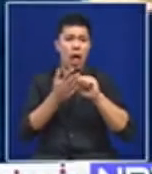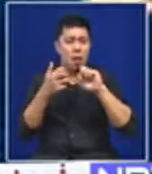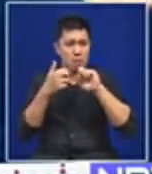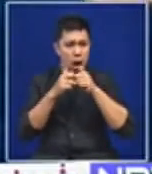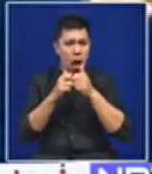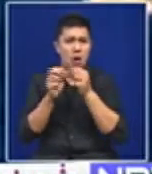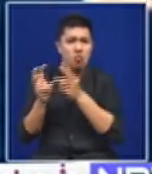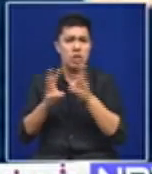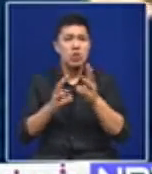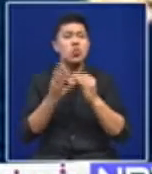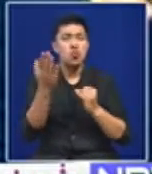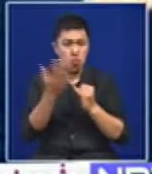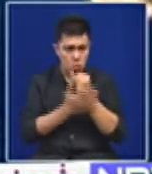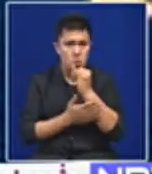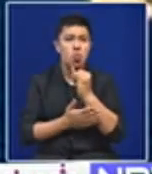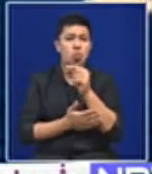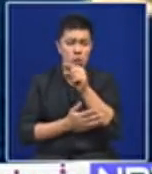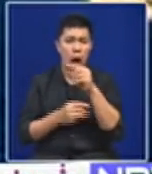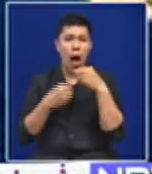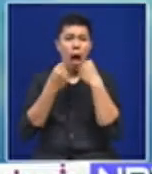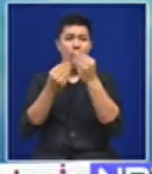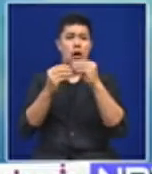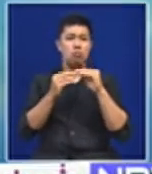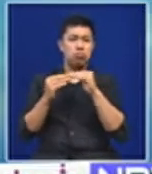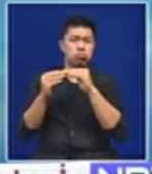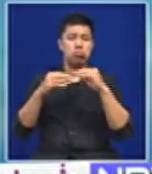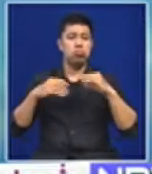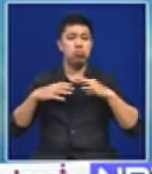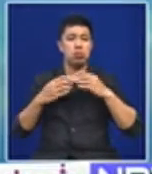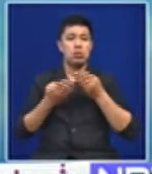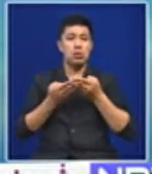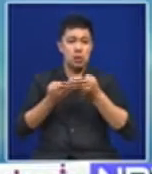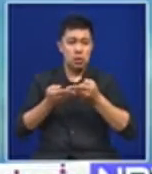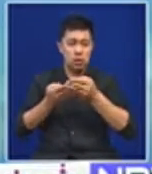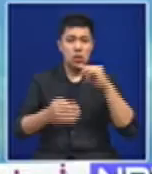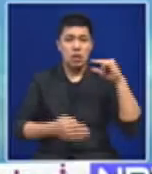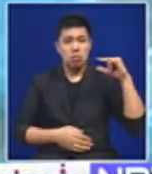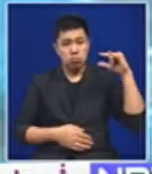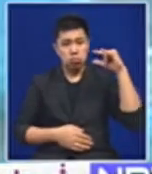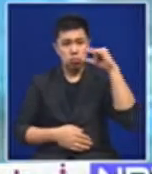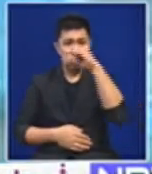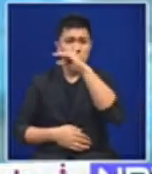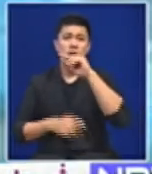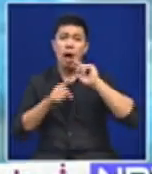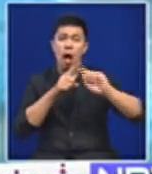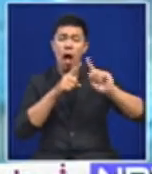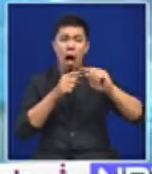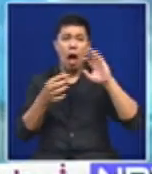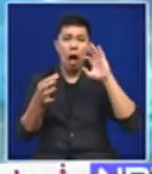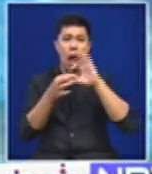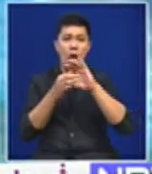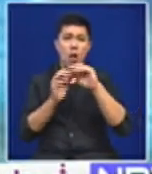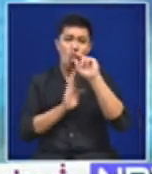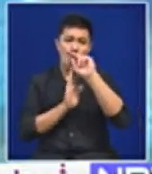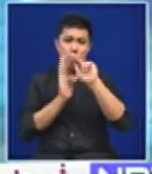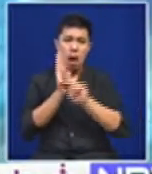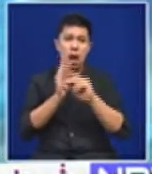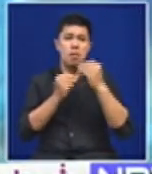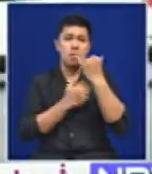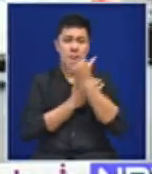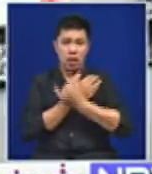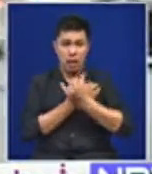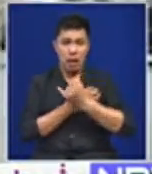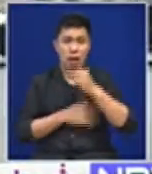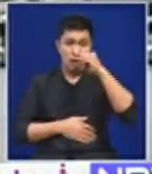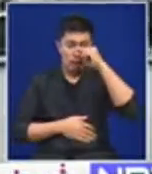และถูกวิธีส่งเสริมเสรีภาพในการเดินเรือและการบินผ่านตามหลักสากลบนพื้นฐานของกฎหมายระหว่างประเทศ